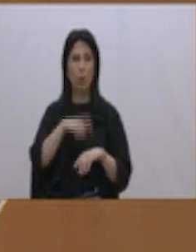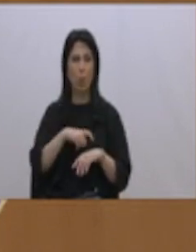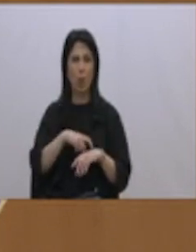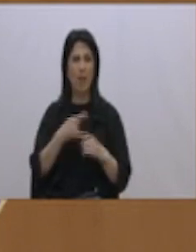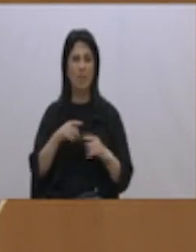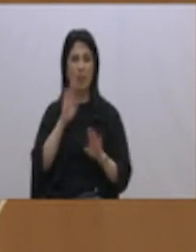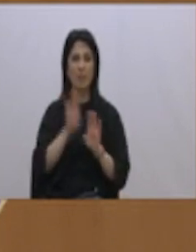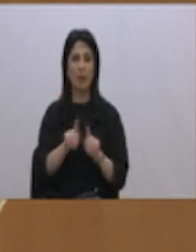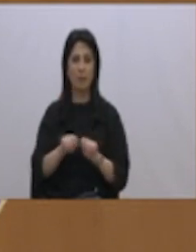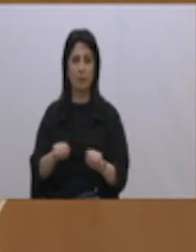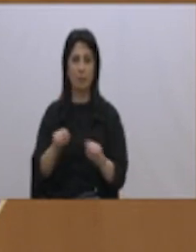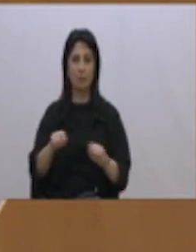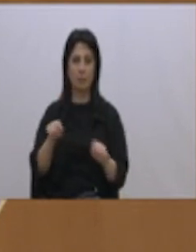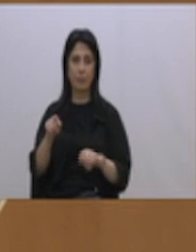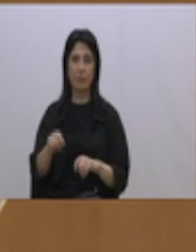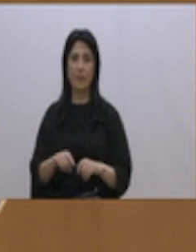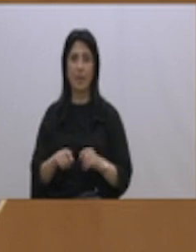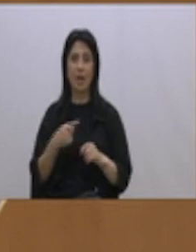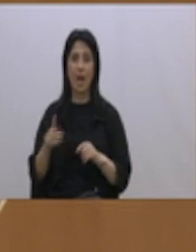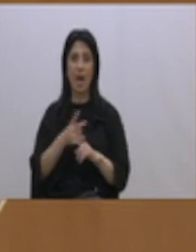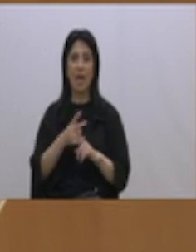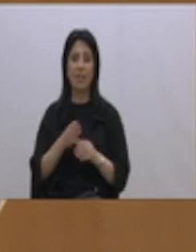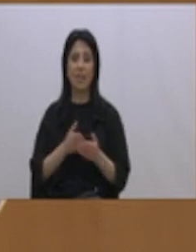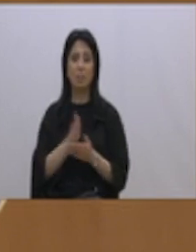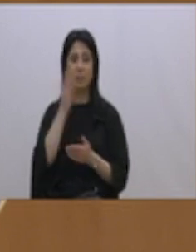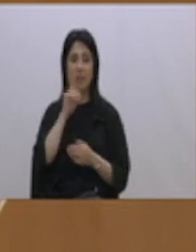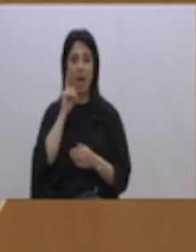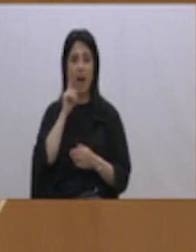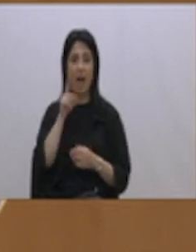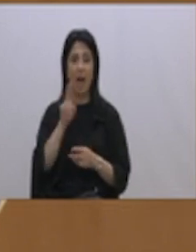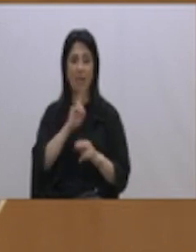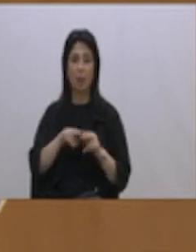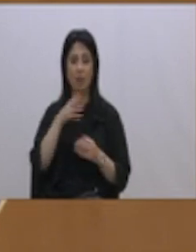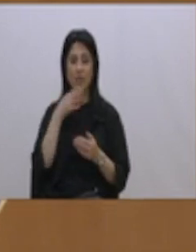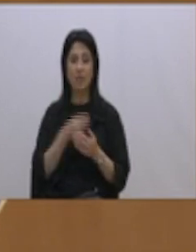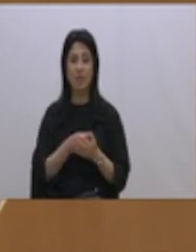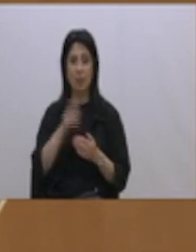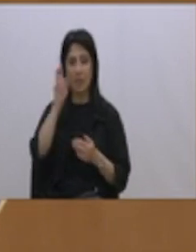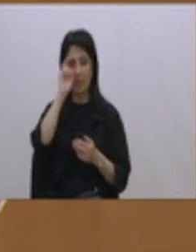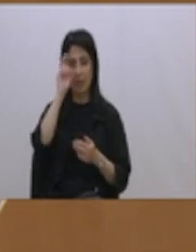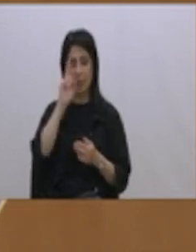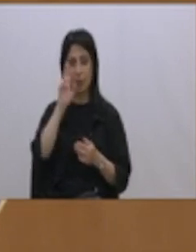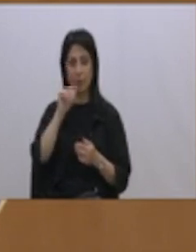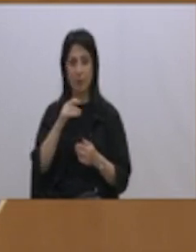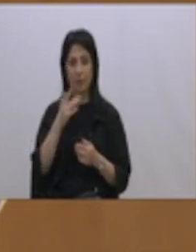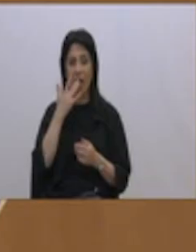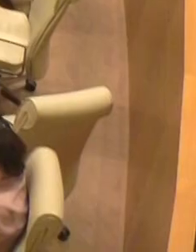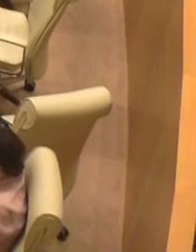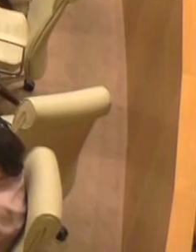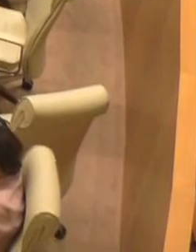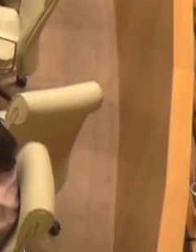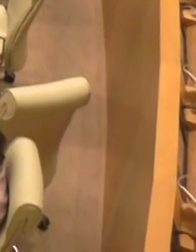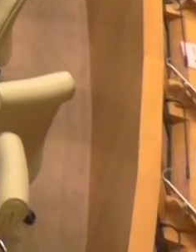და სხვა მსგავსი სუბიექტები. Radicalების მიზანი ახალგაზრდობას დაუკარგონ საკურთალის სახელმწიფოსა და ეთნოსის